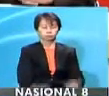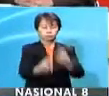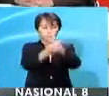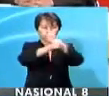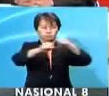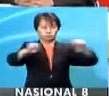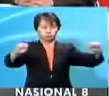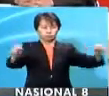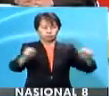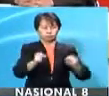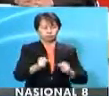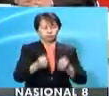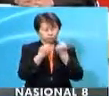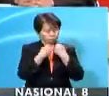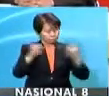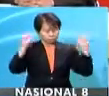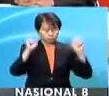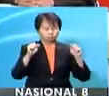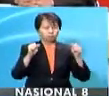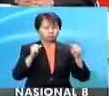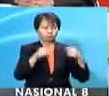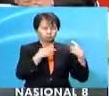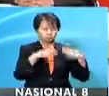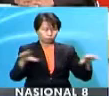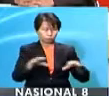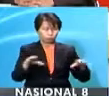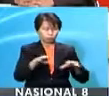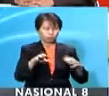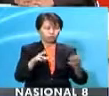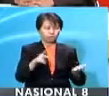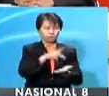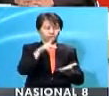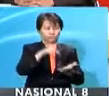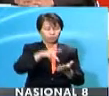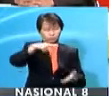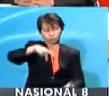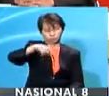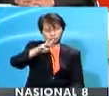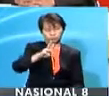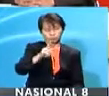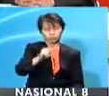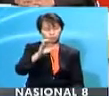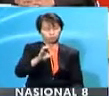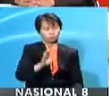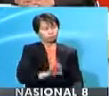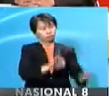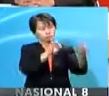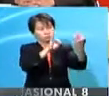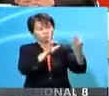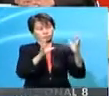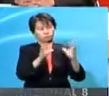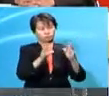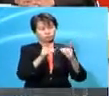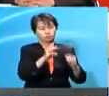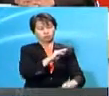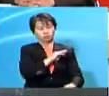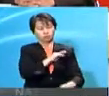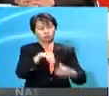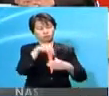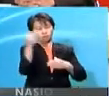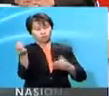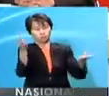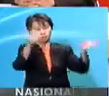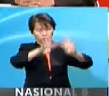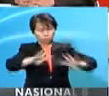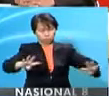Persiapan rapi sedang giat dilakukan pihak Pusat Dagangan Duda Putera PWTC bagi menghadapi mesyuarat Menteri Luar ASEAN